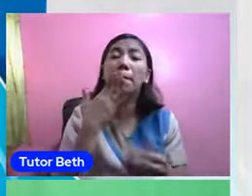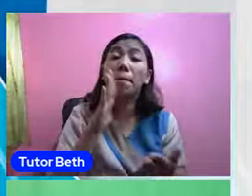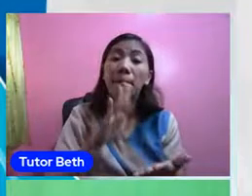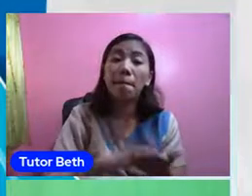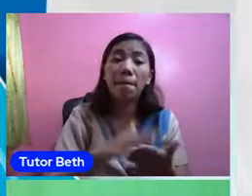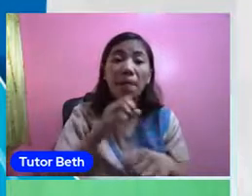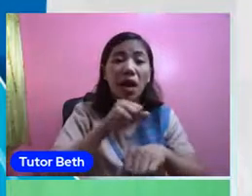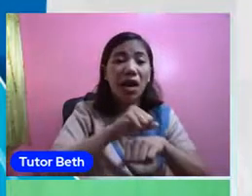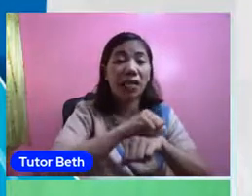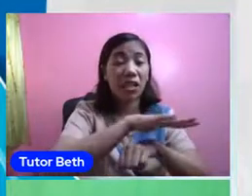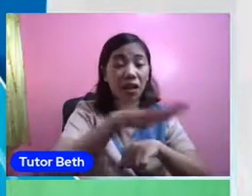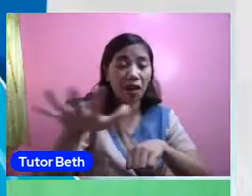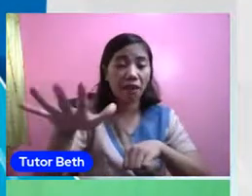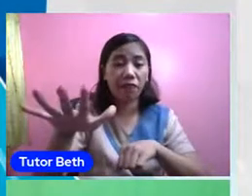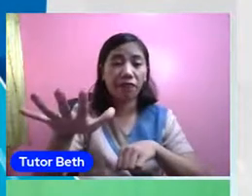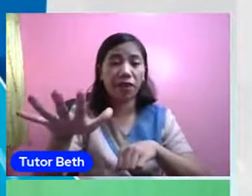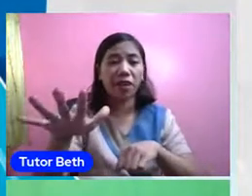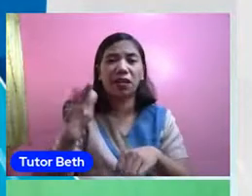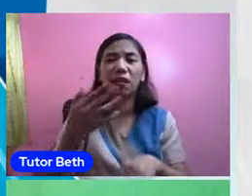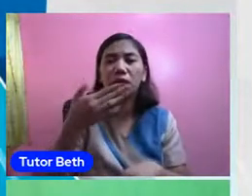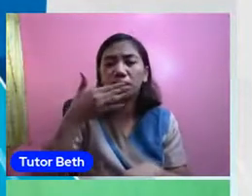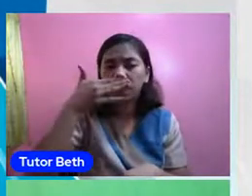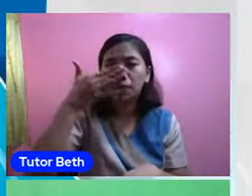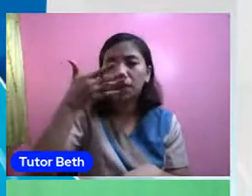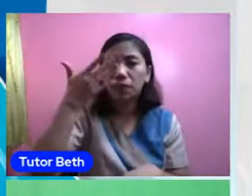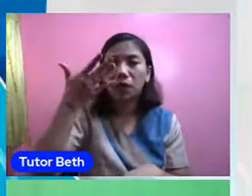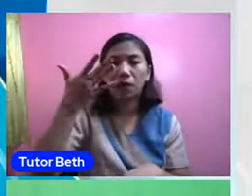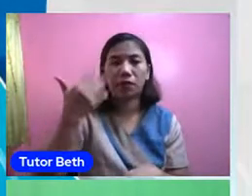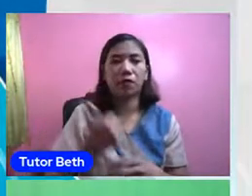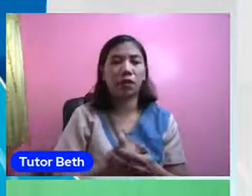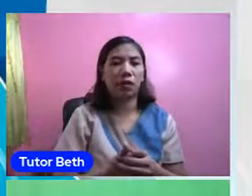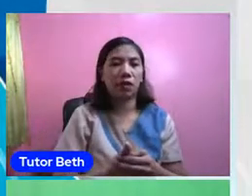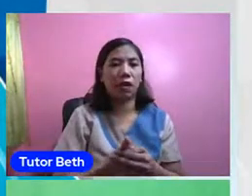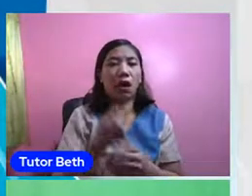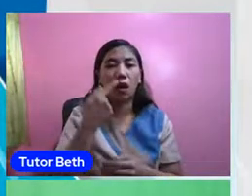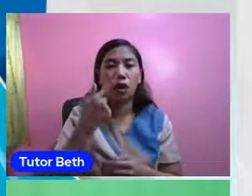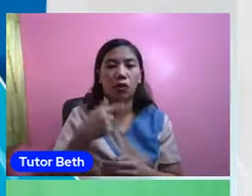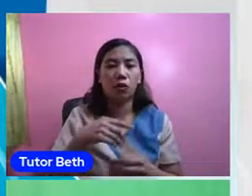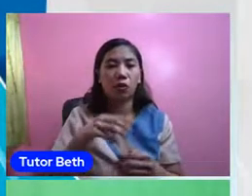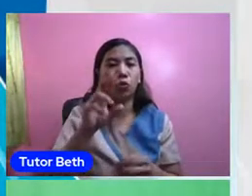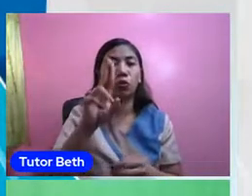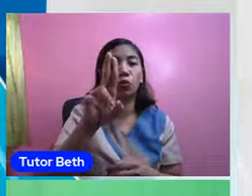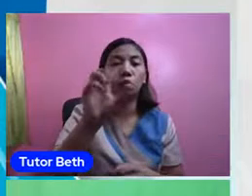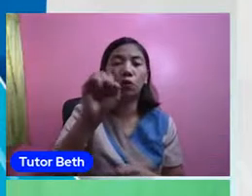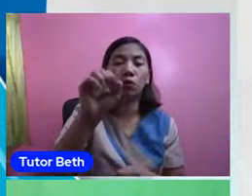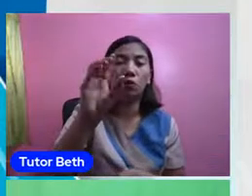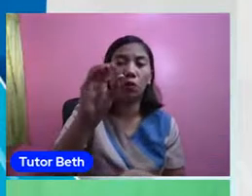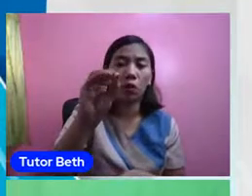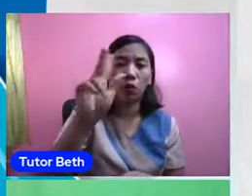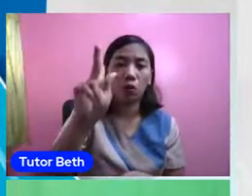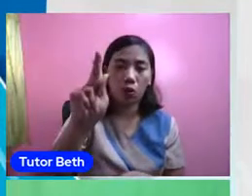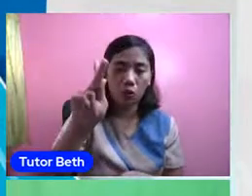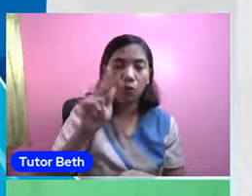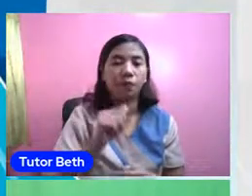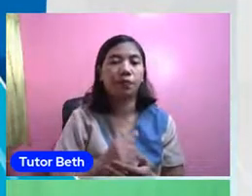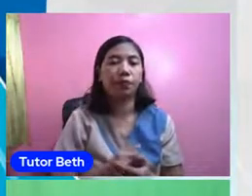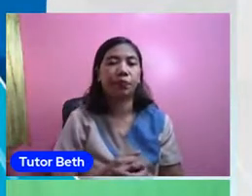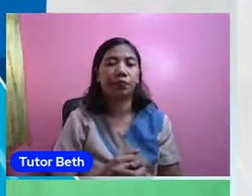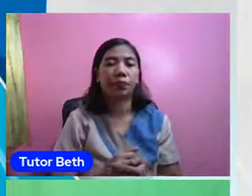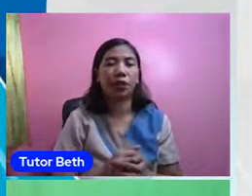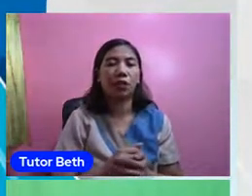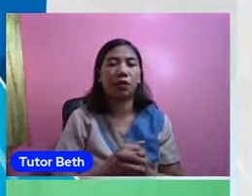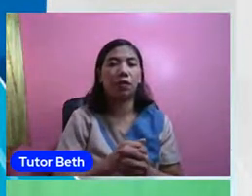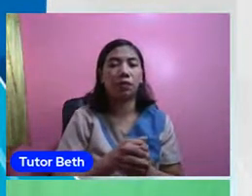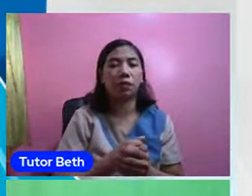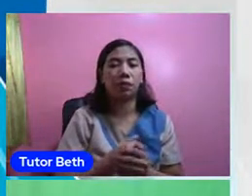kayo sa bulkan, dapat umiwas-iwas tayo o medyo lumayot tayo pag alam na natin, mangyayari